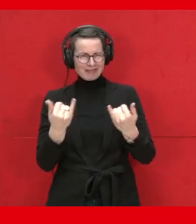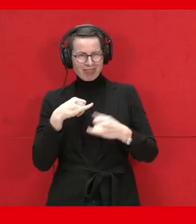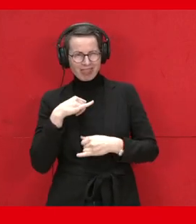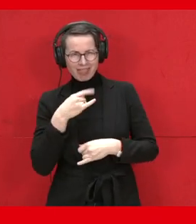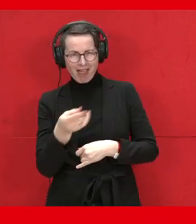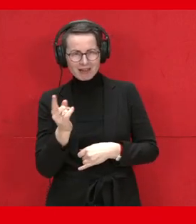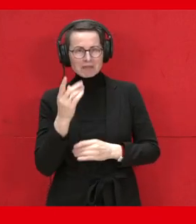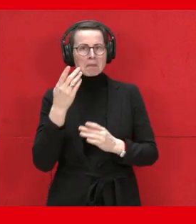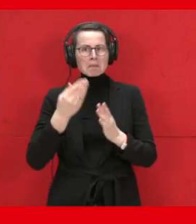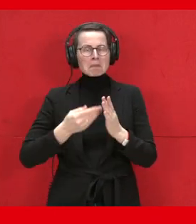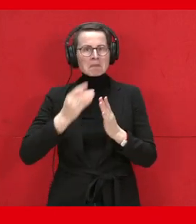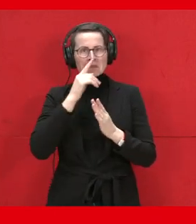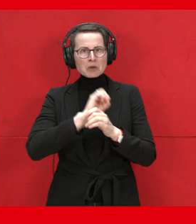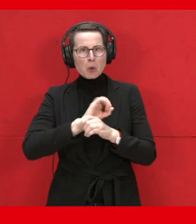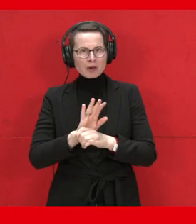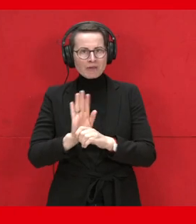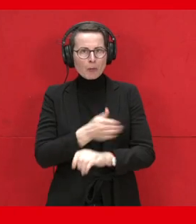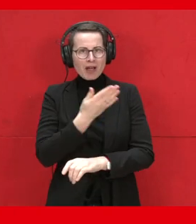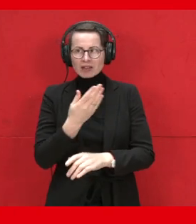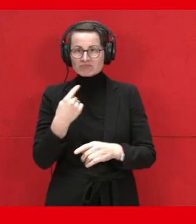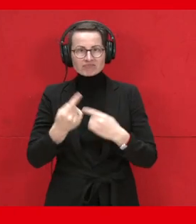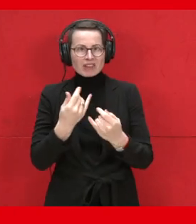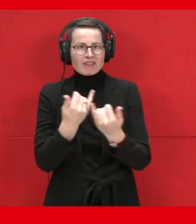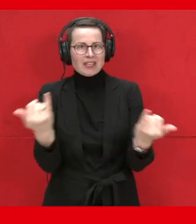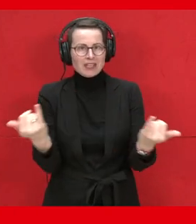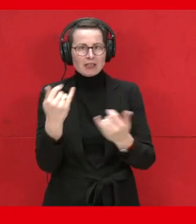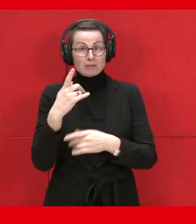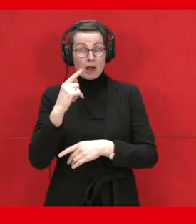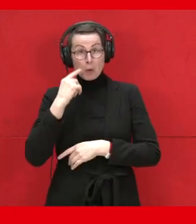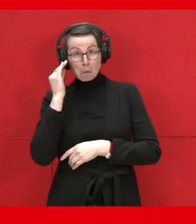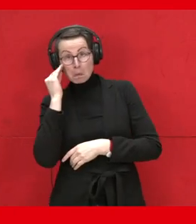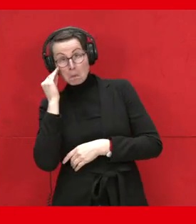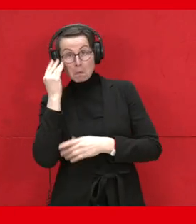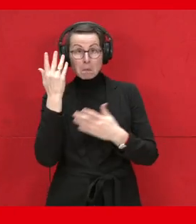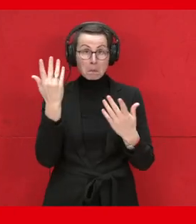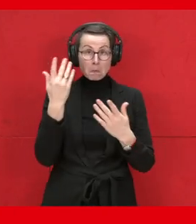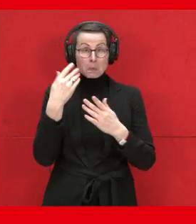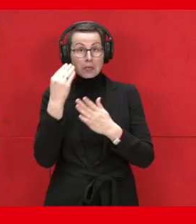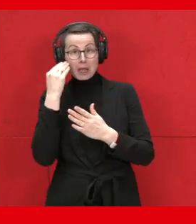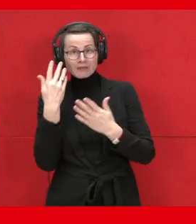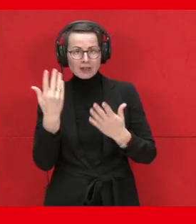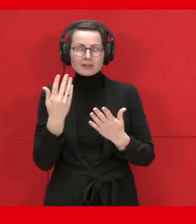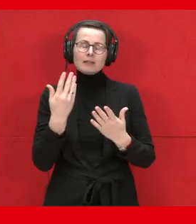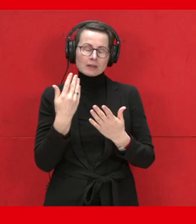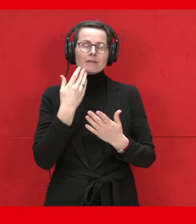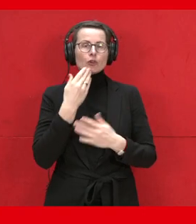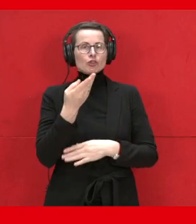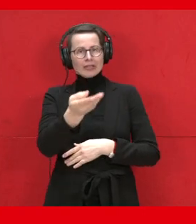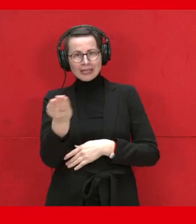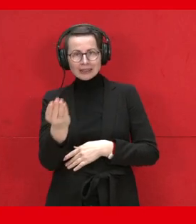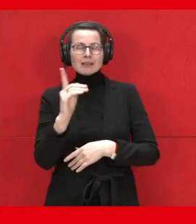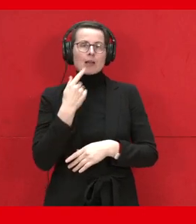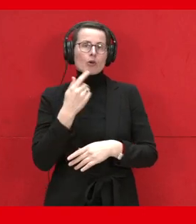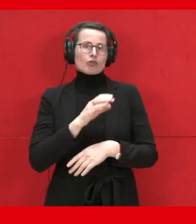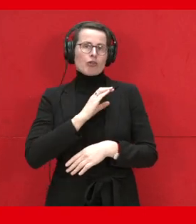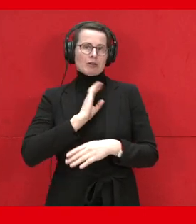wie geht es eigentlich weiter nach Corona, welche Schlüsse ziehen wir, da muss es so sein, dass wir auch Ihnen die Möglichkeit und euch die Möglichkeit